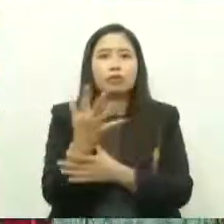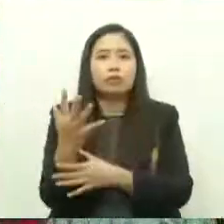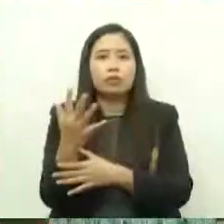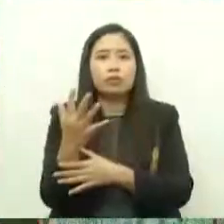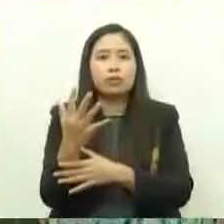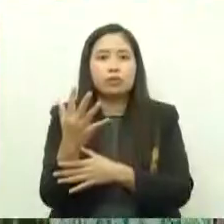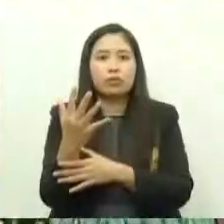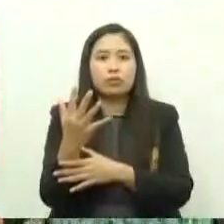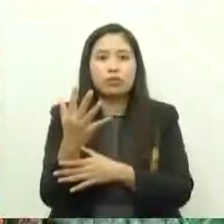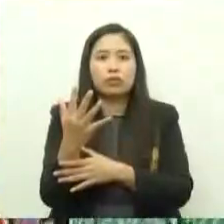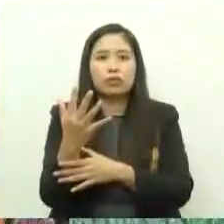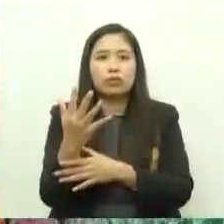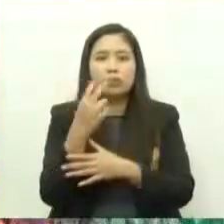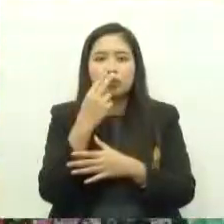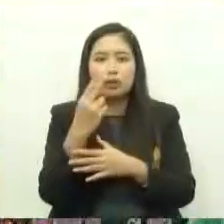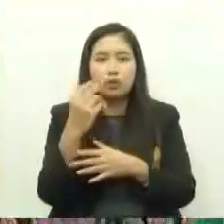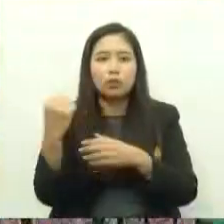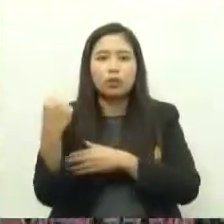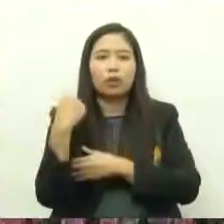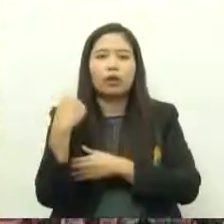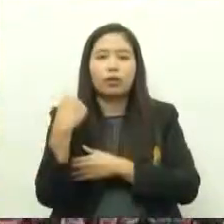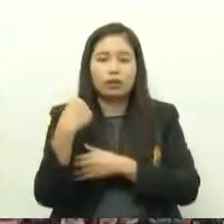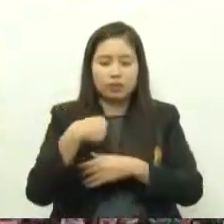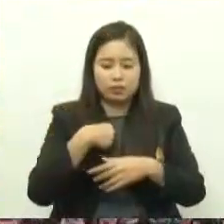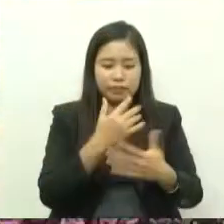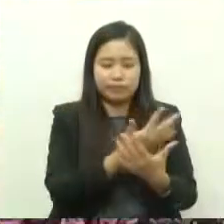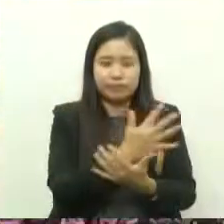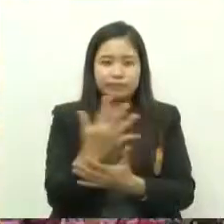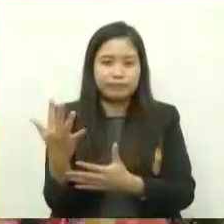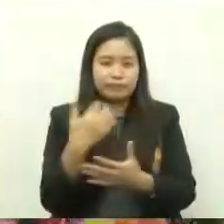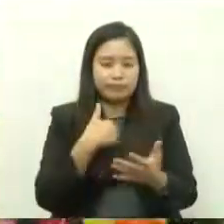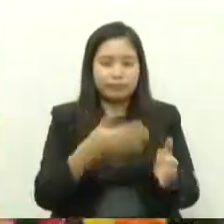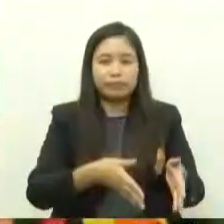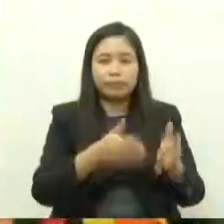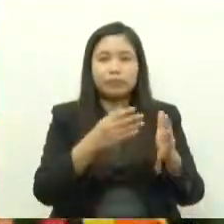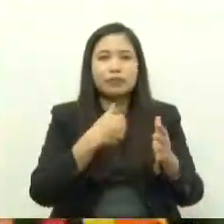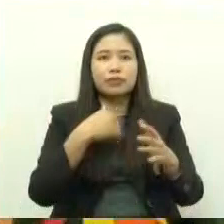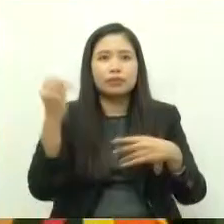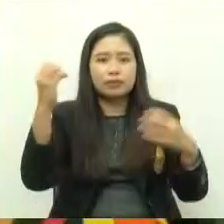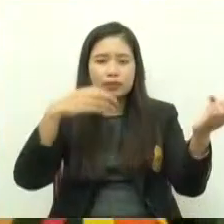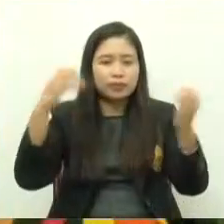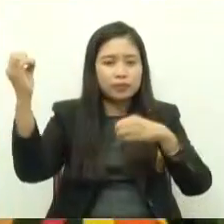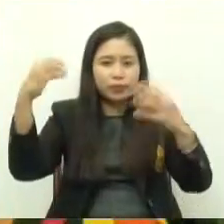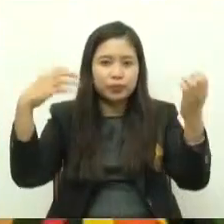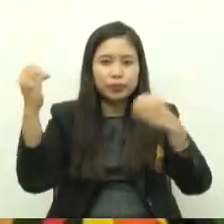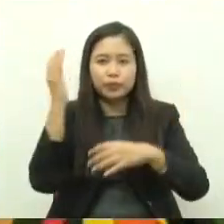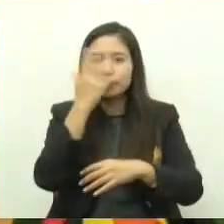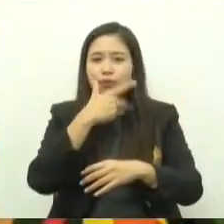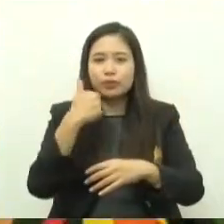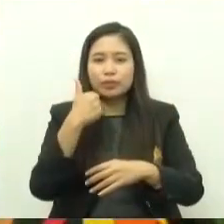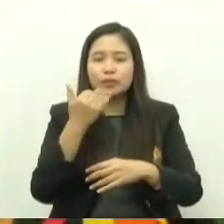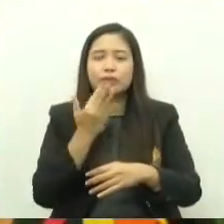ต่อให้มันแห้งแล้งแล้วร้อนแต่มันก็มีแสงสีที่สวยงามให้ผู้คน